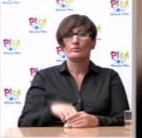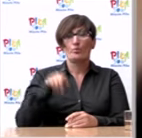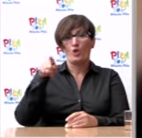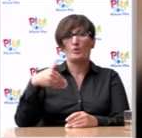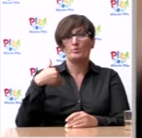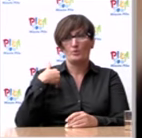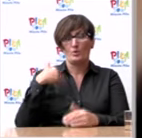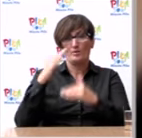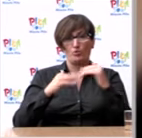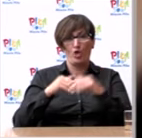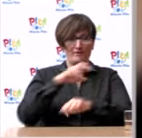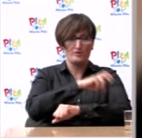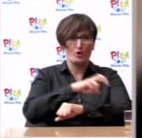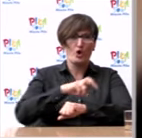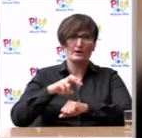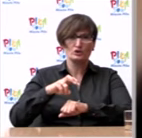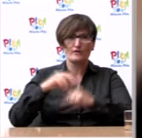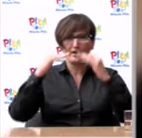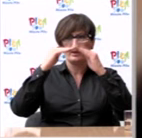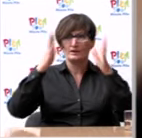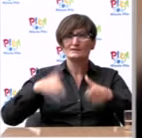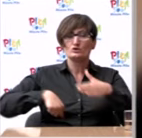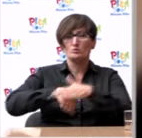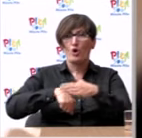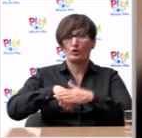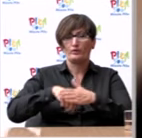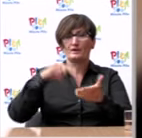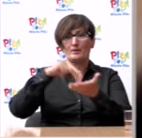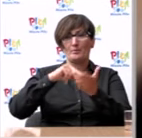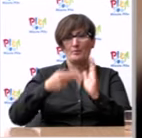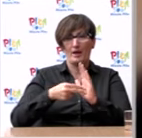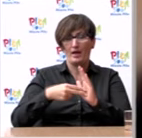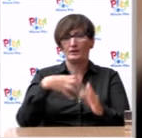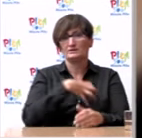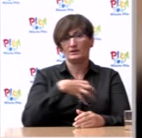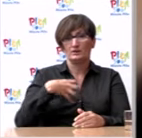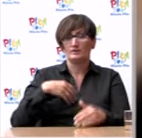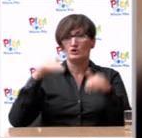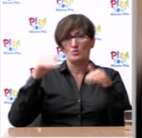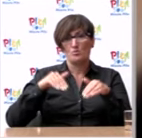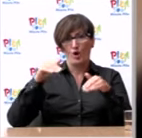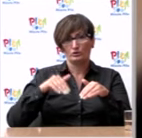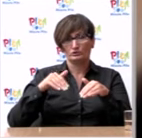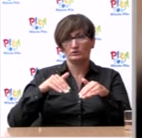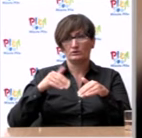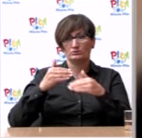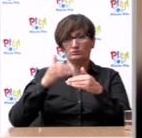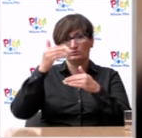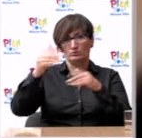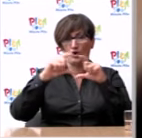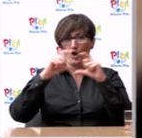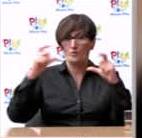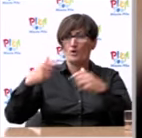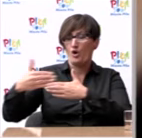projektowana budowa hali sportowej. Plan zagospodarowania umożliwia usytuowanie tego obiektu